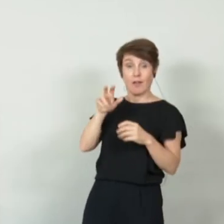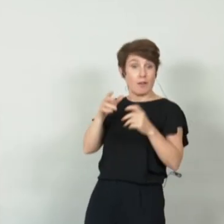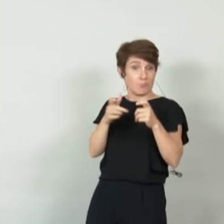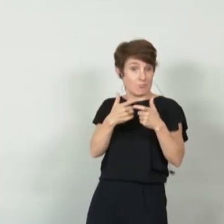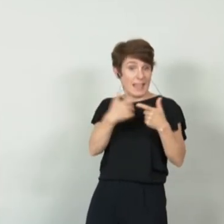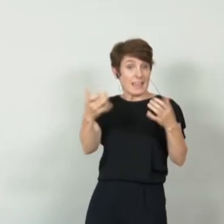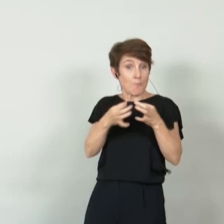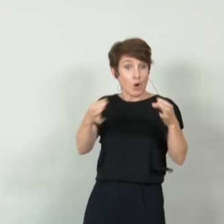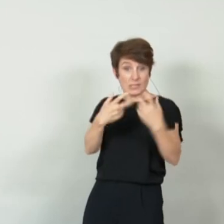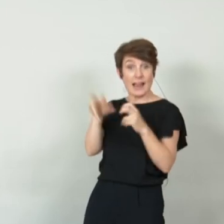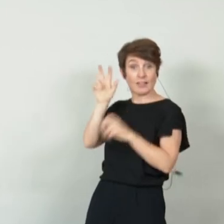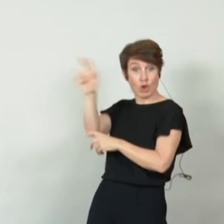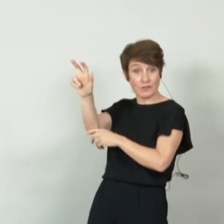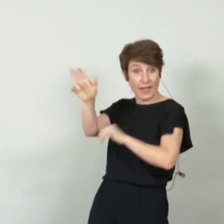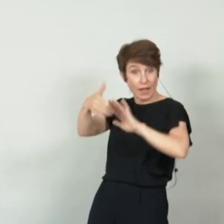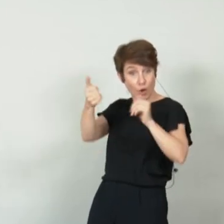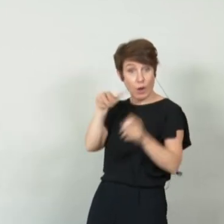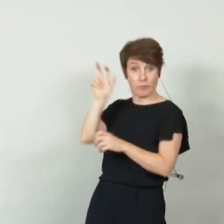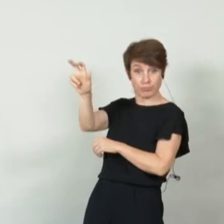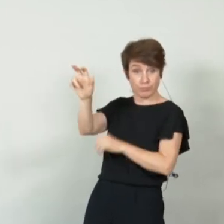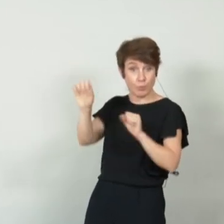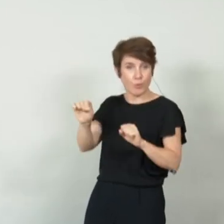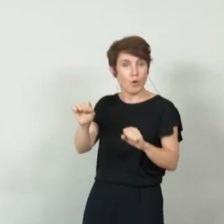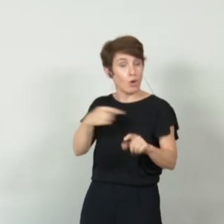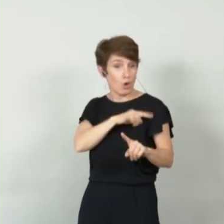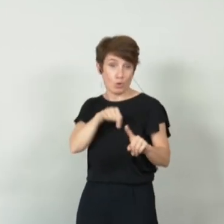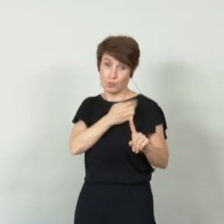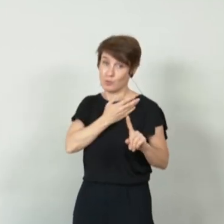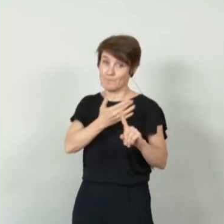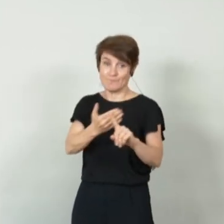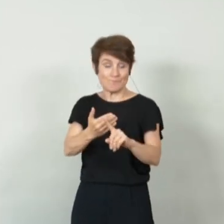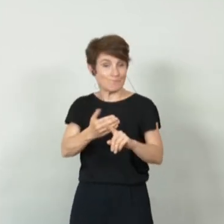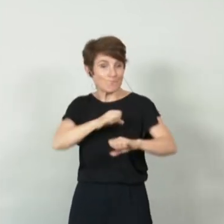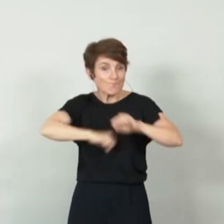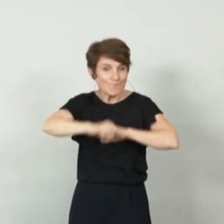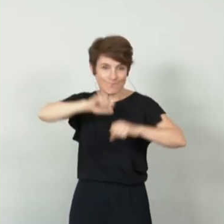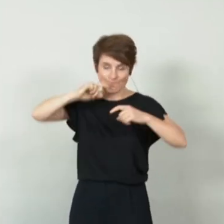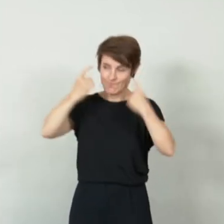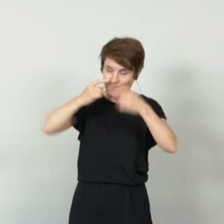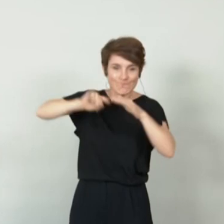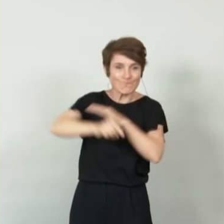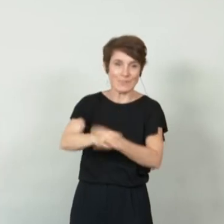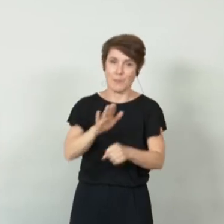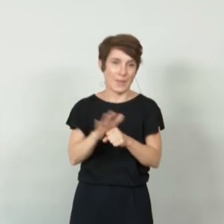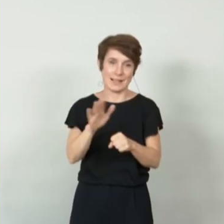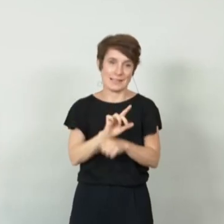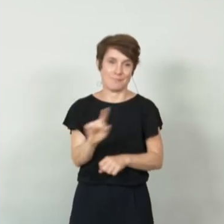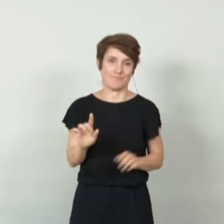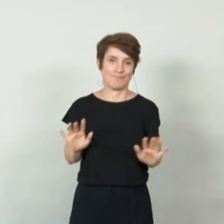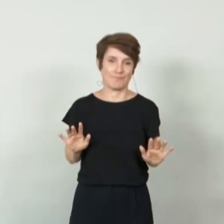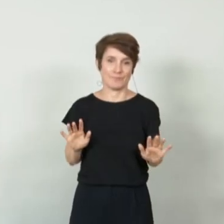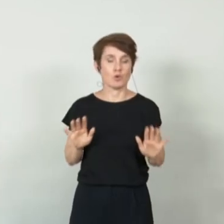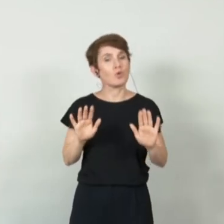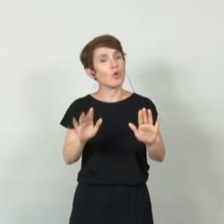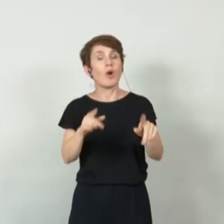il me semble que c'est une piste qu'on a insuffisamment exploré donc je dis ça parce que je pense que c'est pas parler